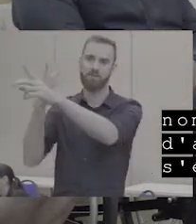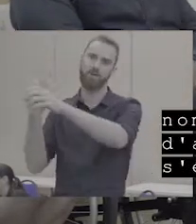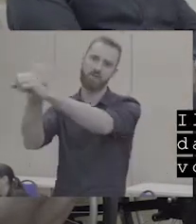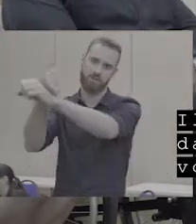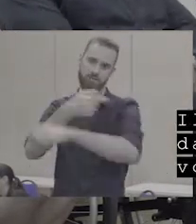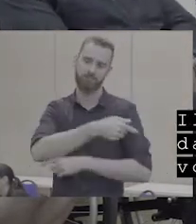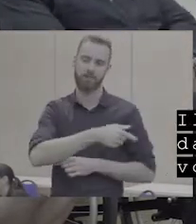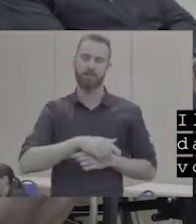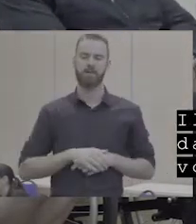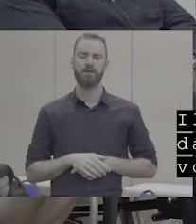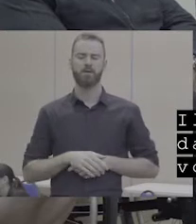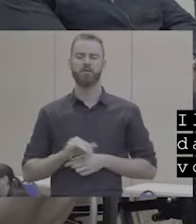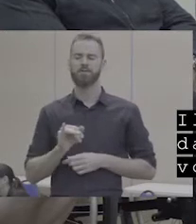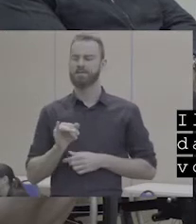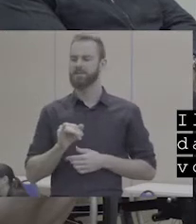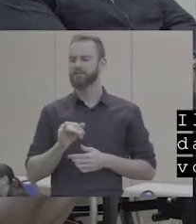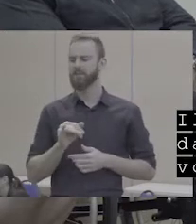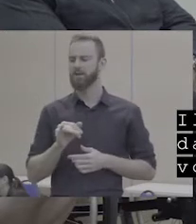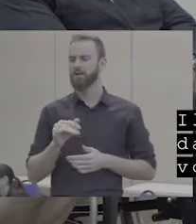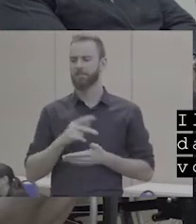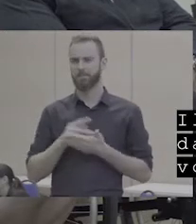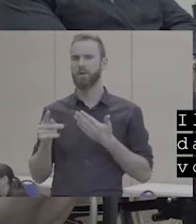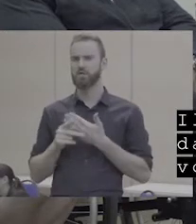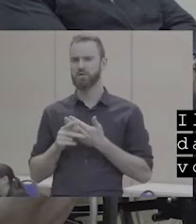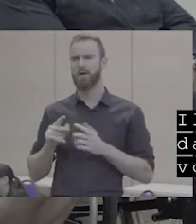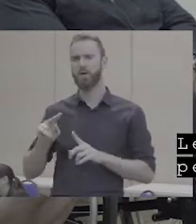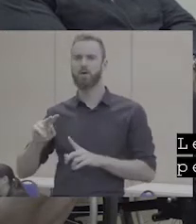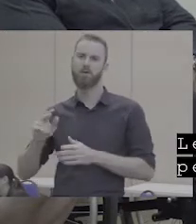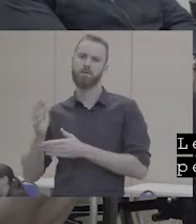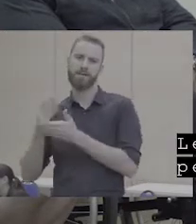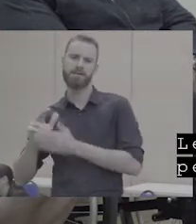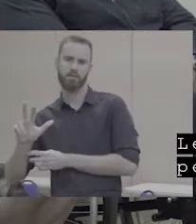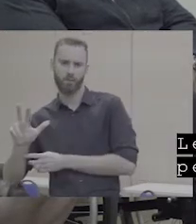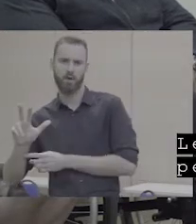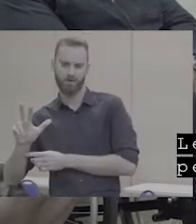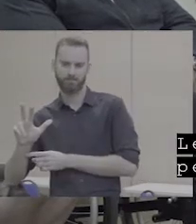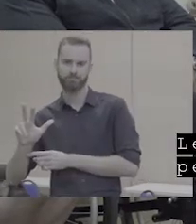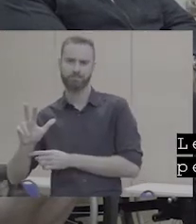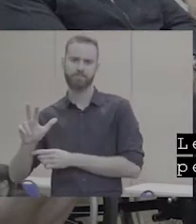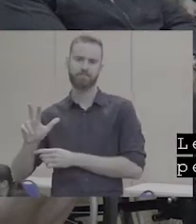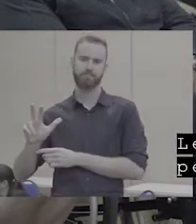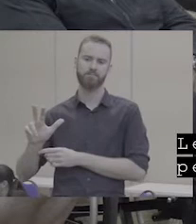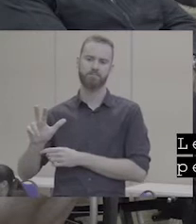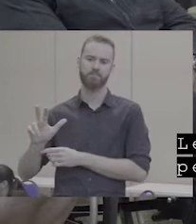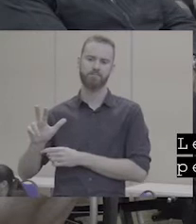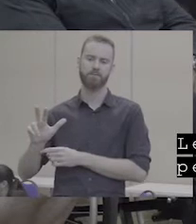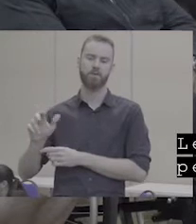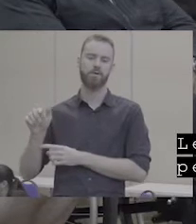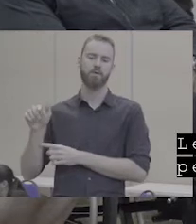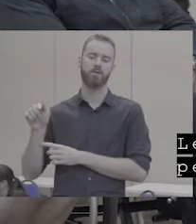donnés. Il y a aussi un projet dans lequel on a pu faire un volet 3. Donc, le projet Grand Maxillologie nous permet de faire